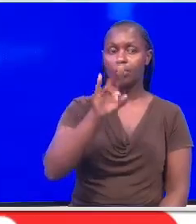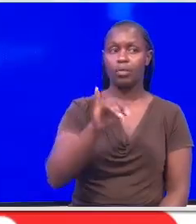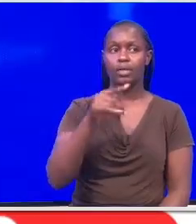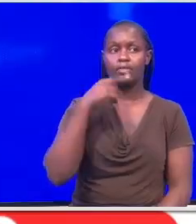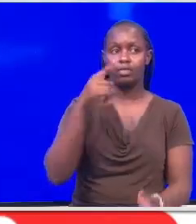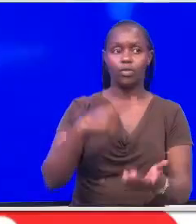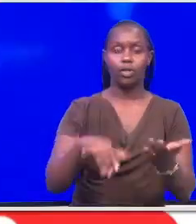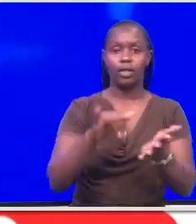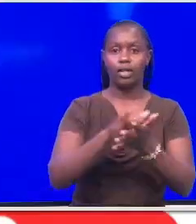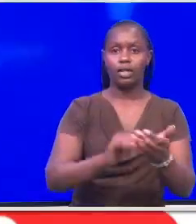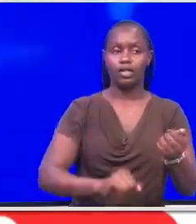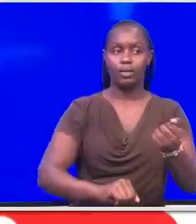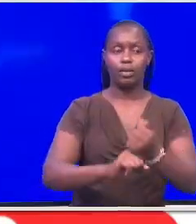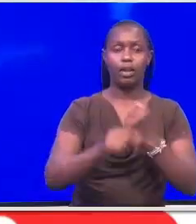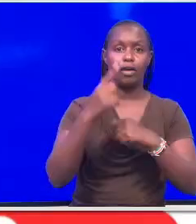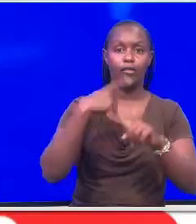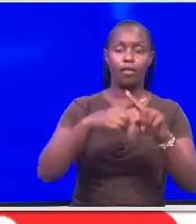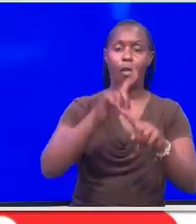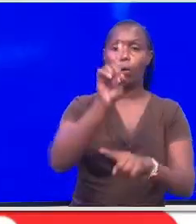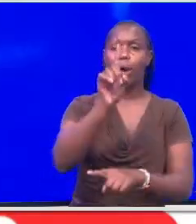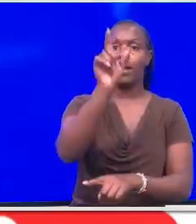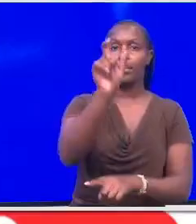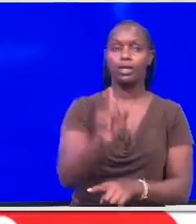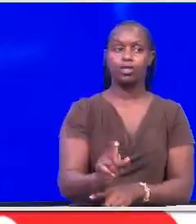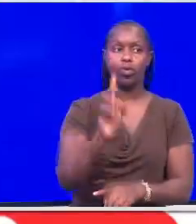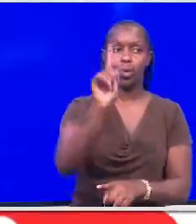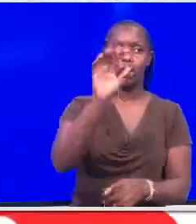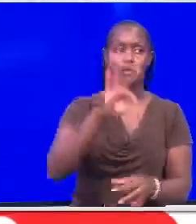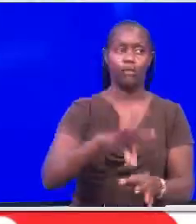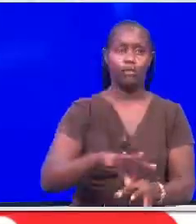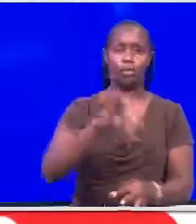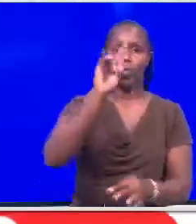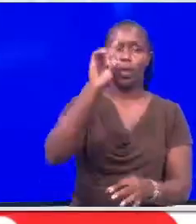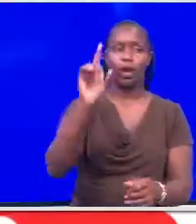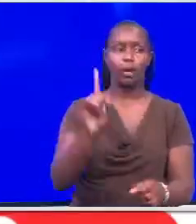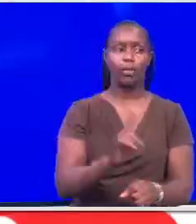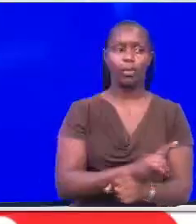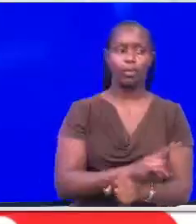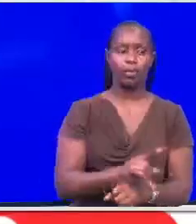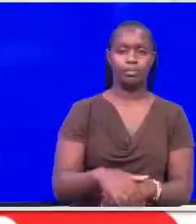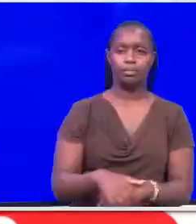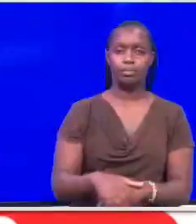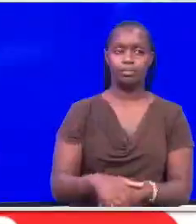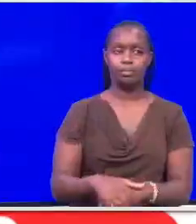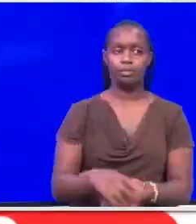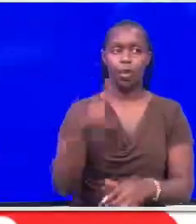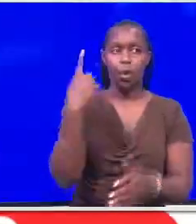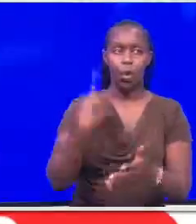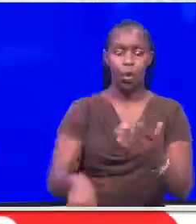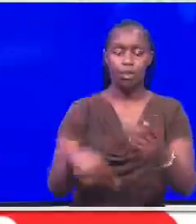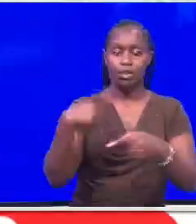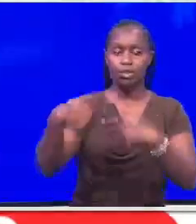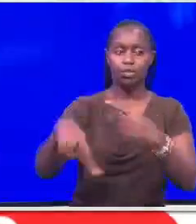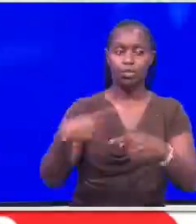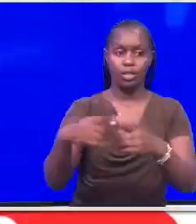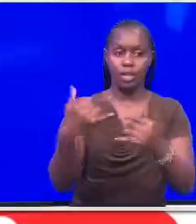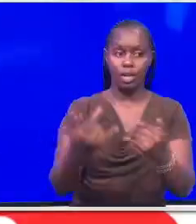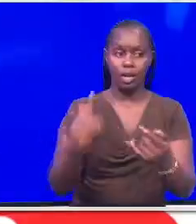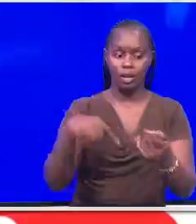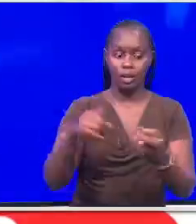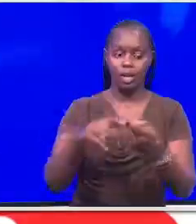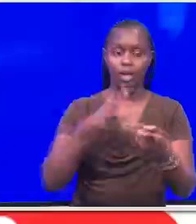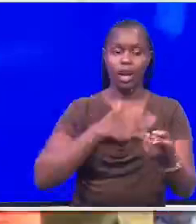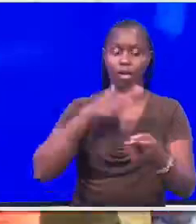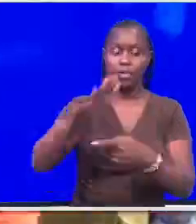mapato nchini wa mtu mmoja kura moja shilingi moja. Ile ambayo inaendelea sasa katika taifa letu la Kenya